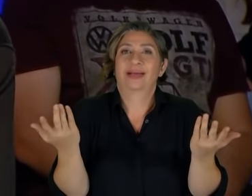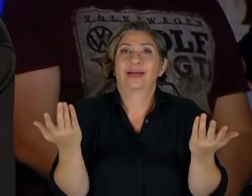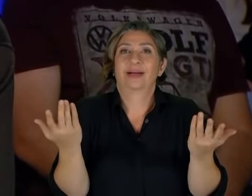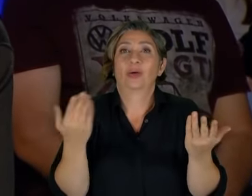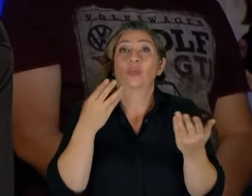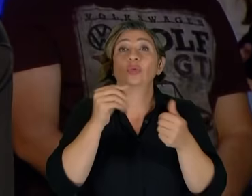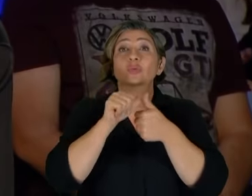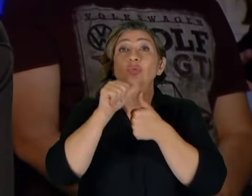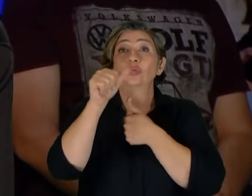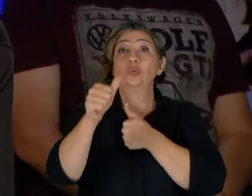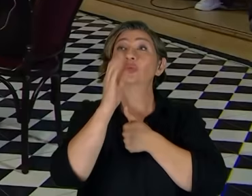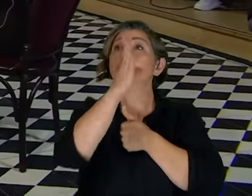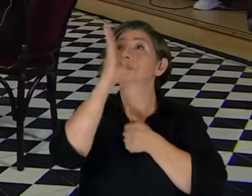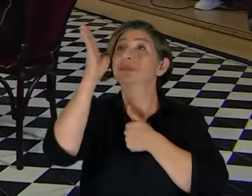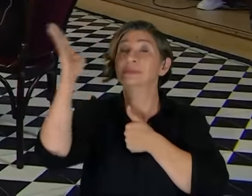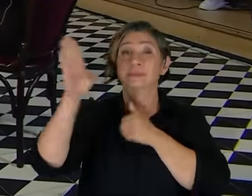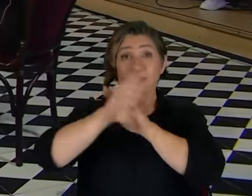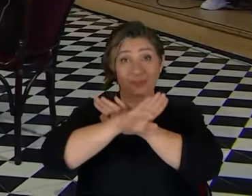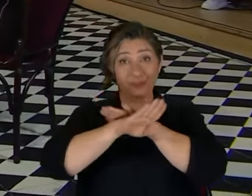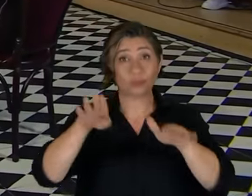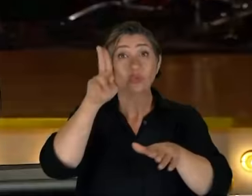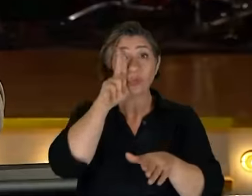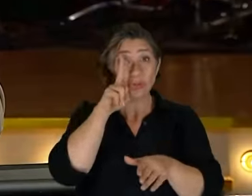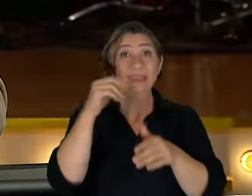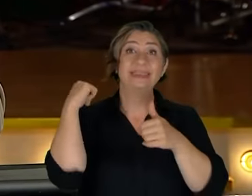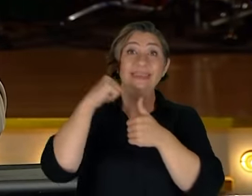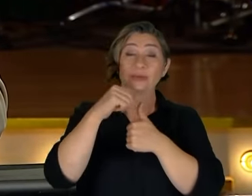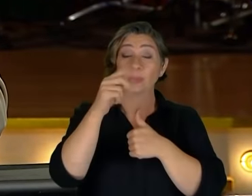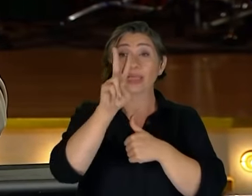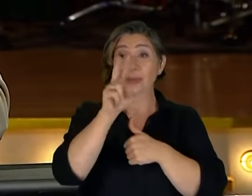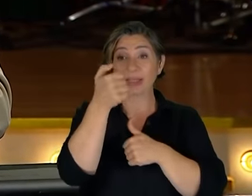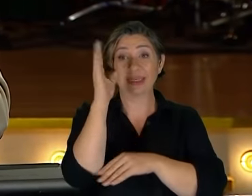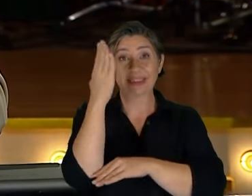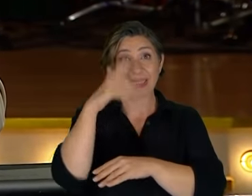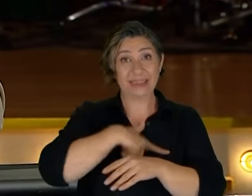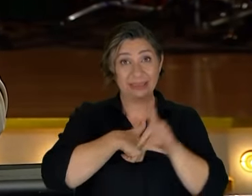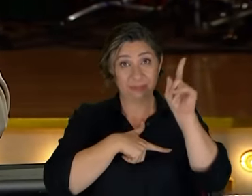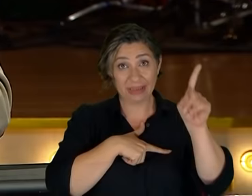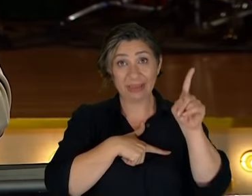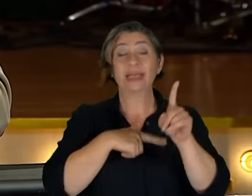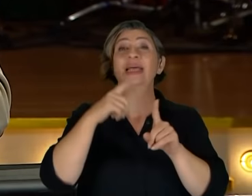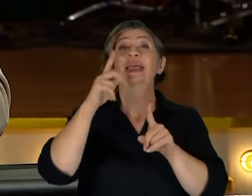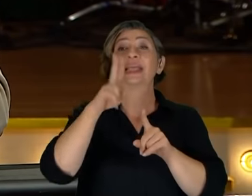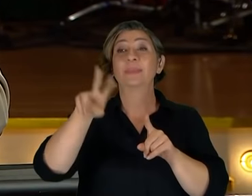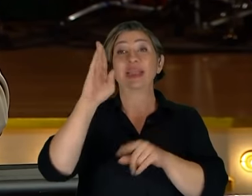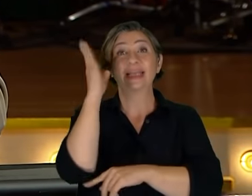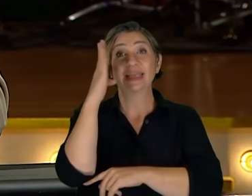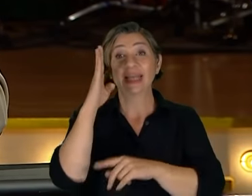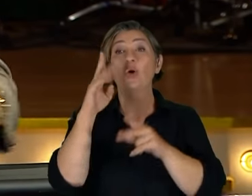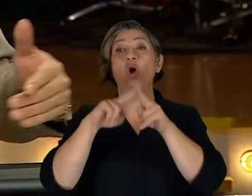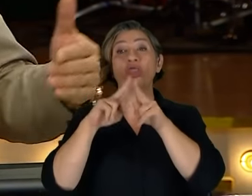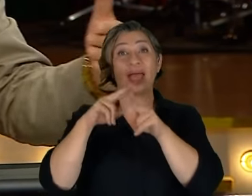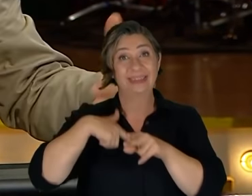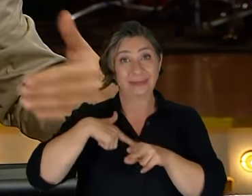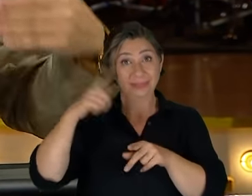bu uzun turneniz sona erdiğinde tekrar söylüyorum. 26 Kasım İzmir Torbalı. 27 Kasım İzmir